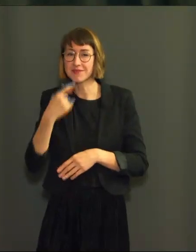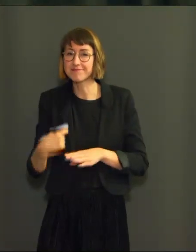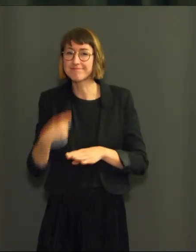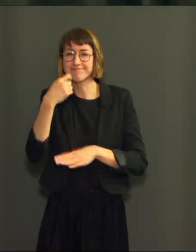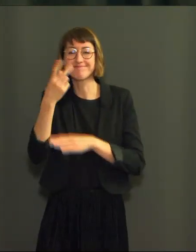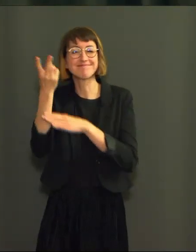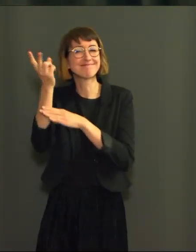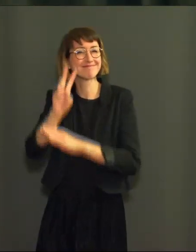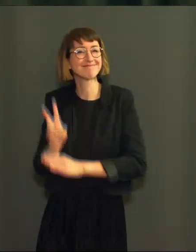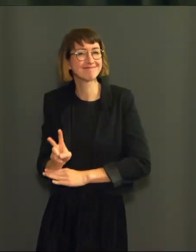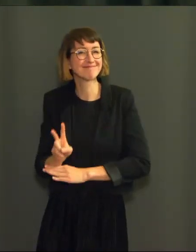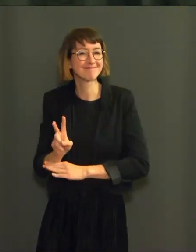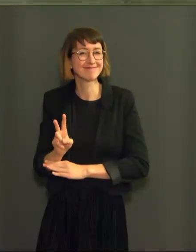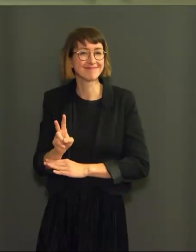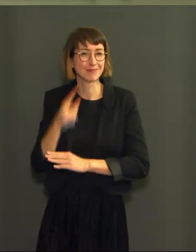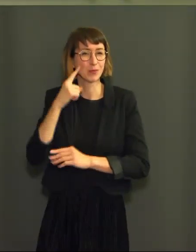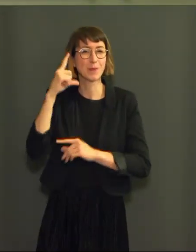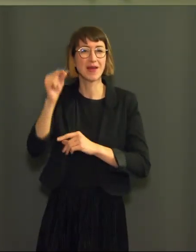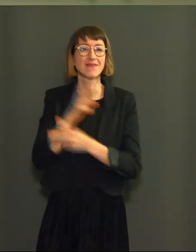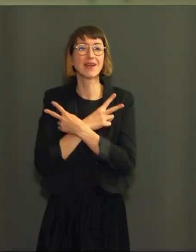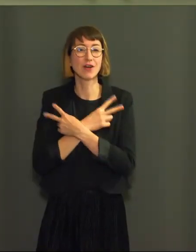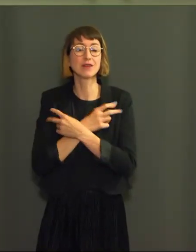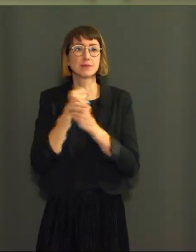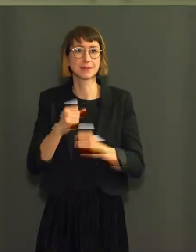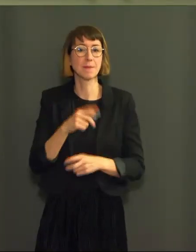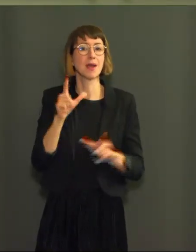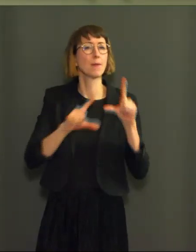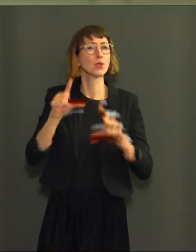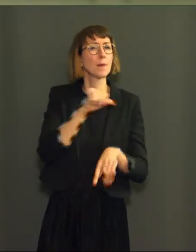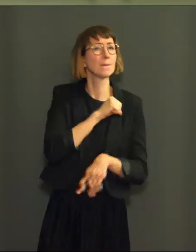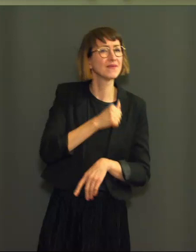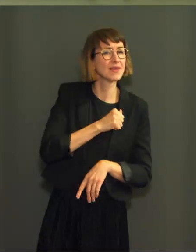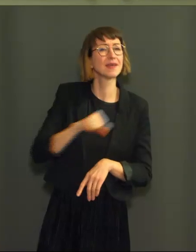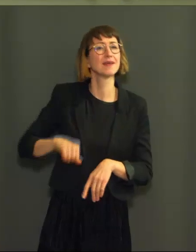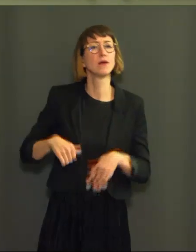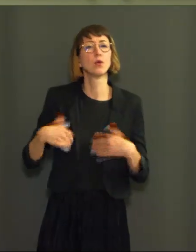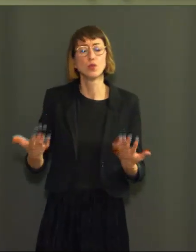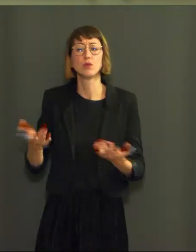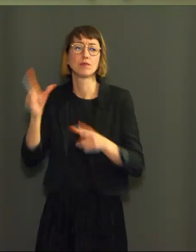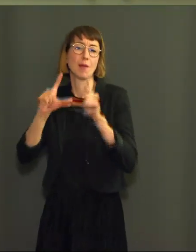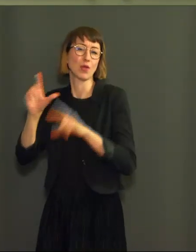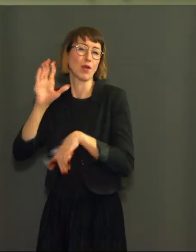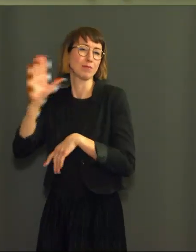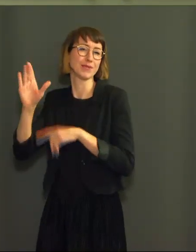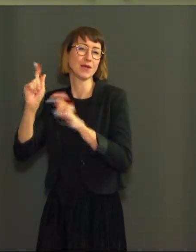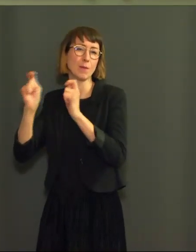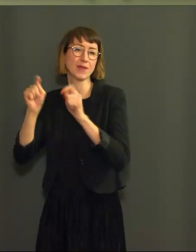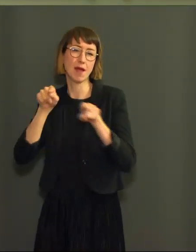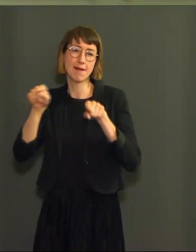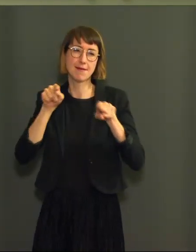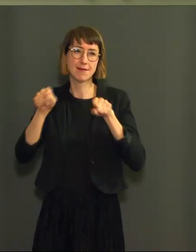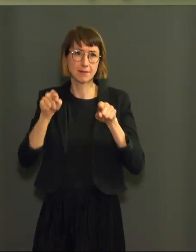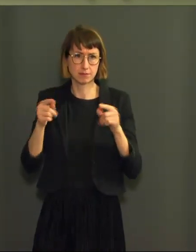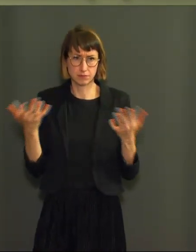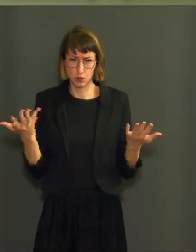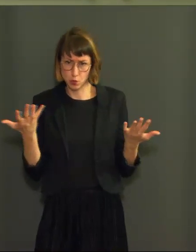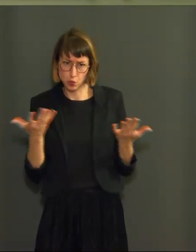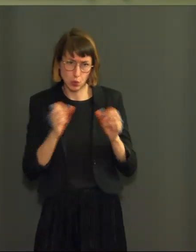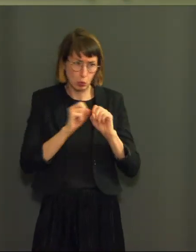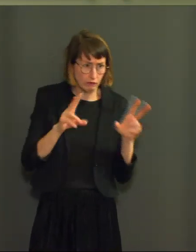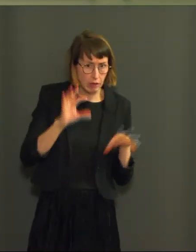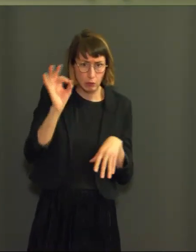voyage, vous pouvez le faire dans un laboratoire privé ou un laboratoire hospitalier. Mais on ne sait peut-être pas toujours où trouver les laboratoires qui sont ouverts, dans lesquels on